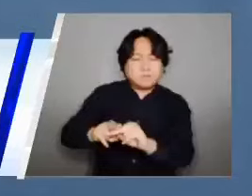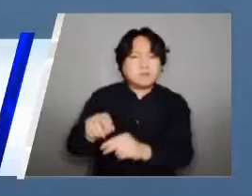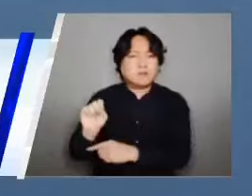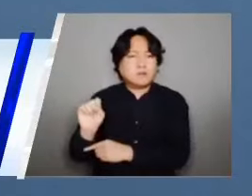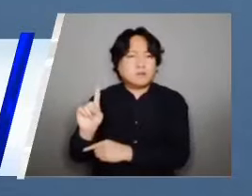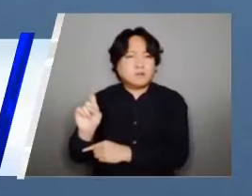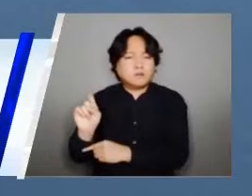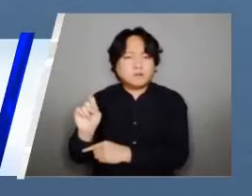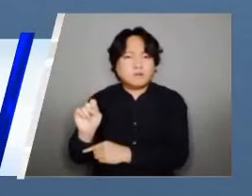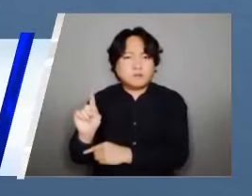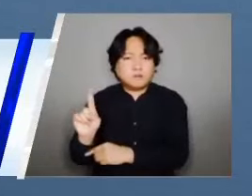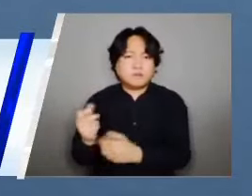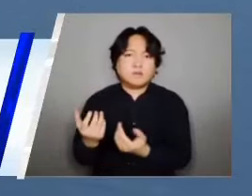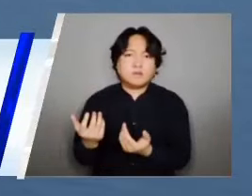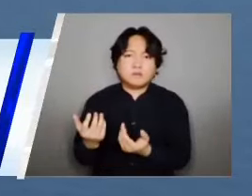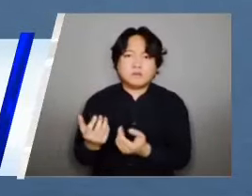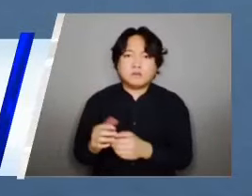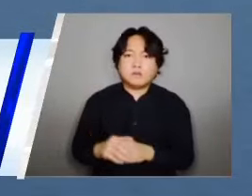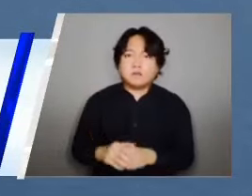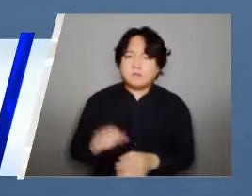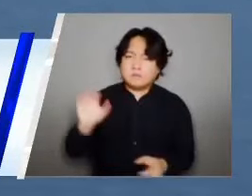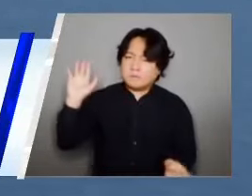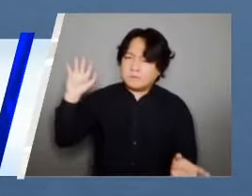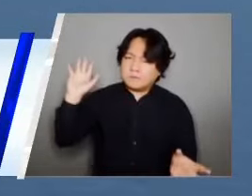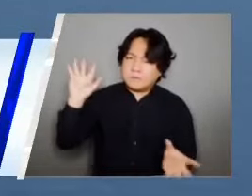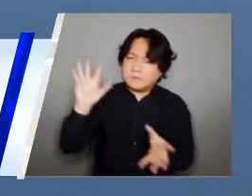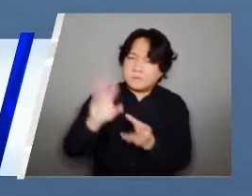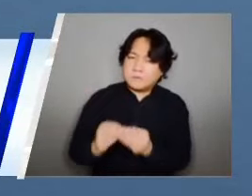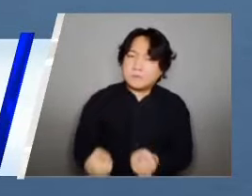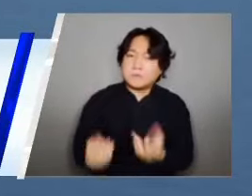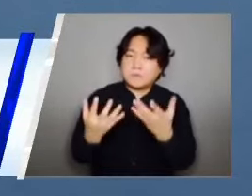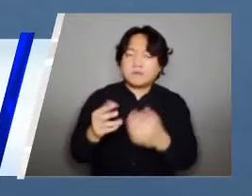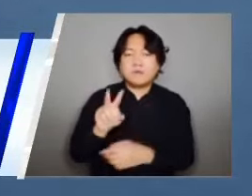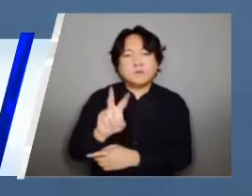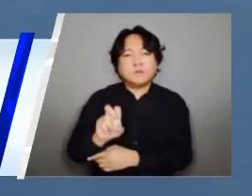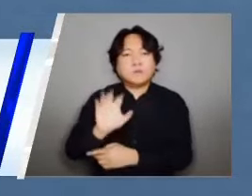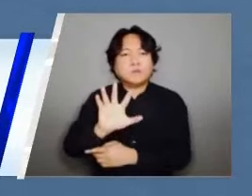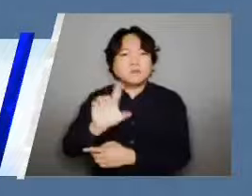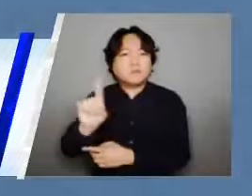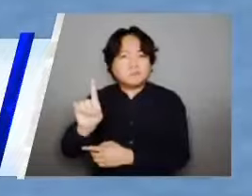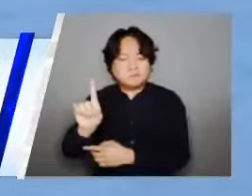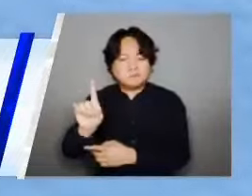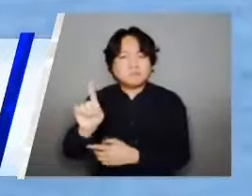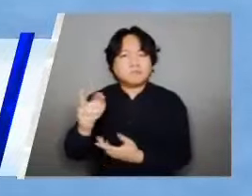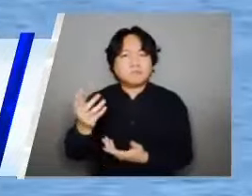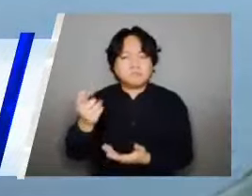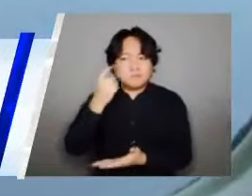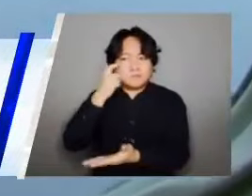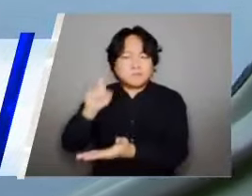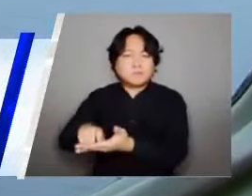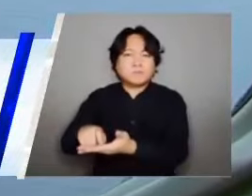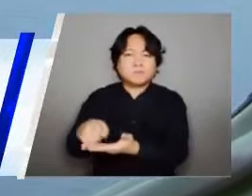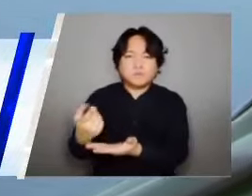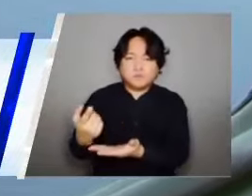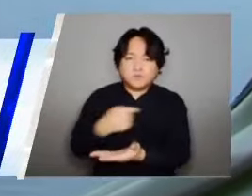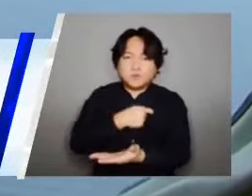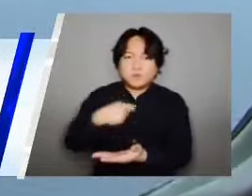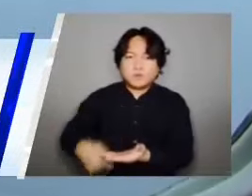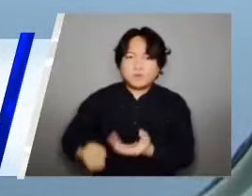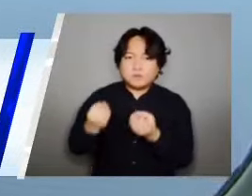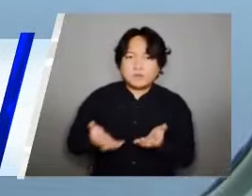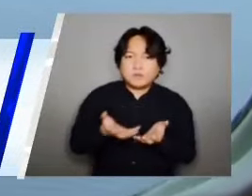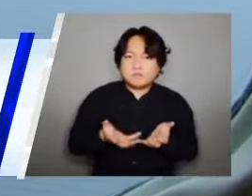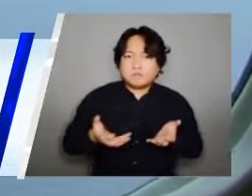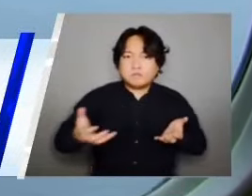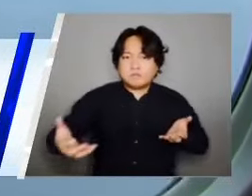17 hanggang 23 251 Chinese vessels ang namataan sa iba't ibang bahagi ng West Philippine Sea pinakamarami mula